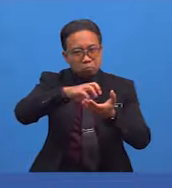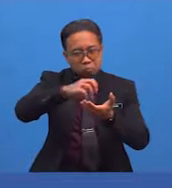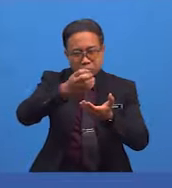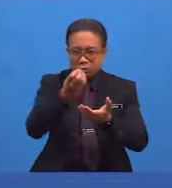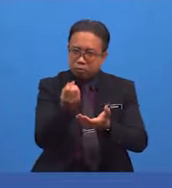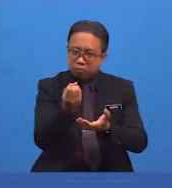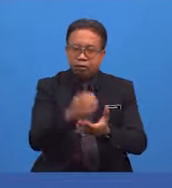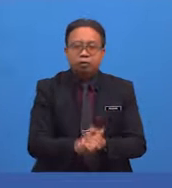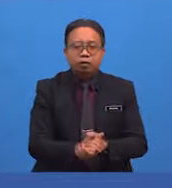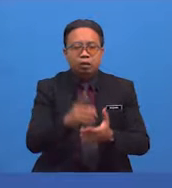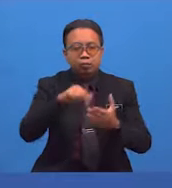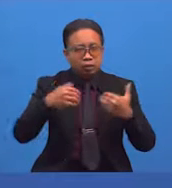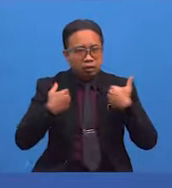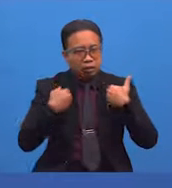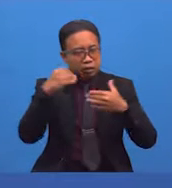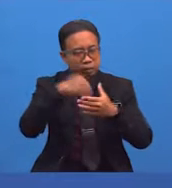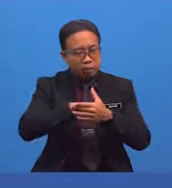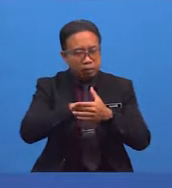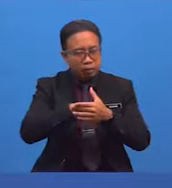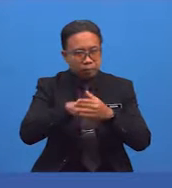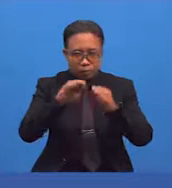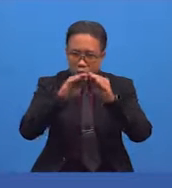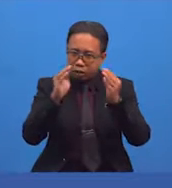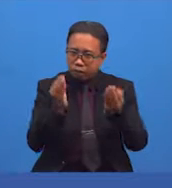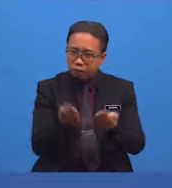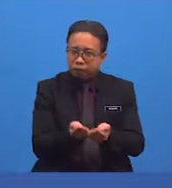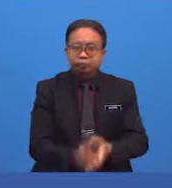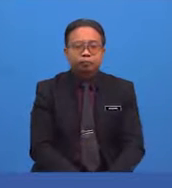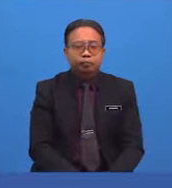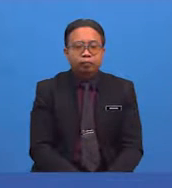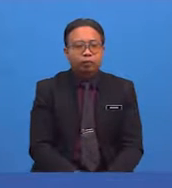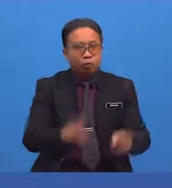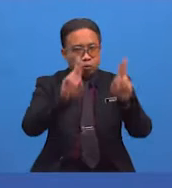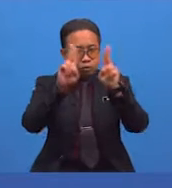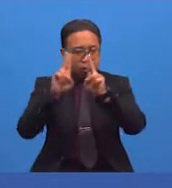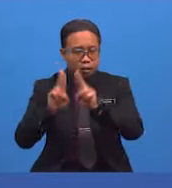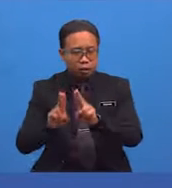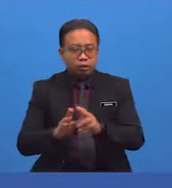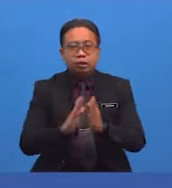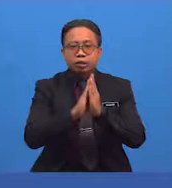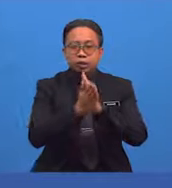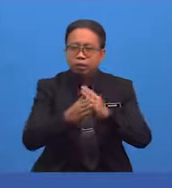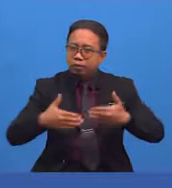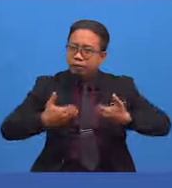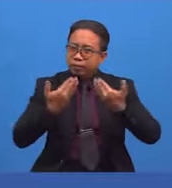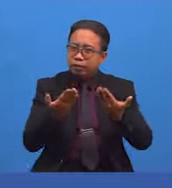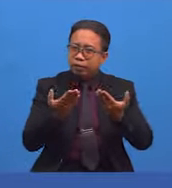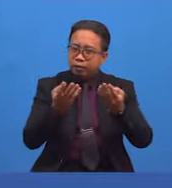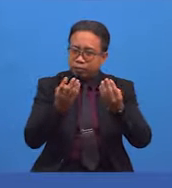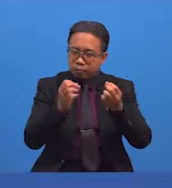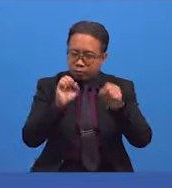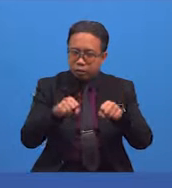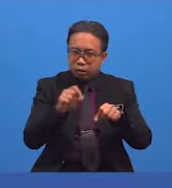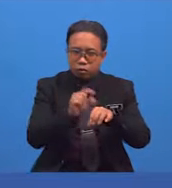Apakah yang terkandung dalam bola pingpong? Udara. Jadi, bagaimana kita boleh